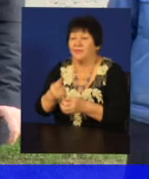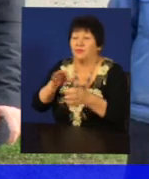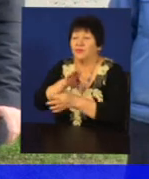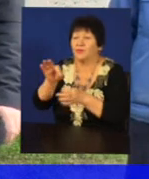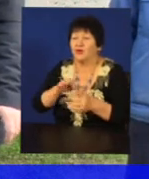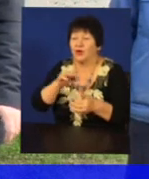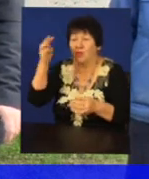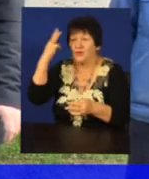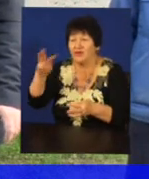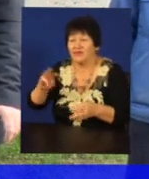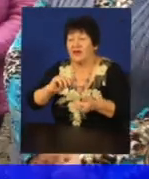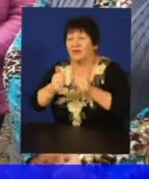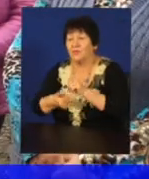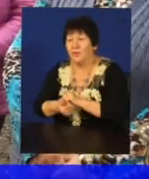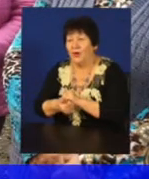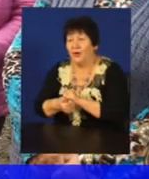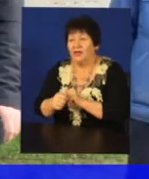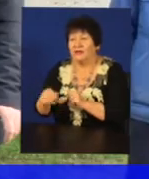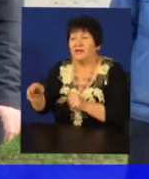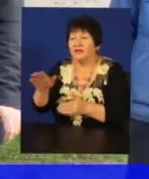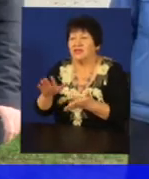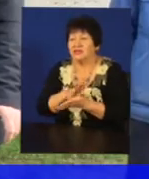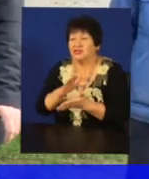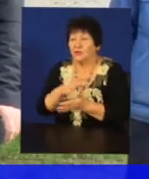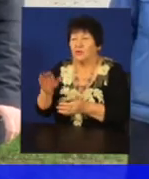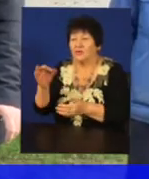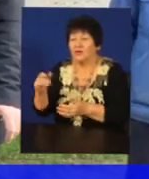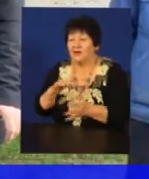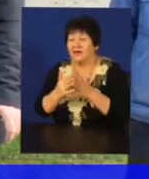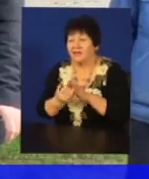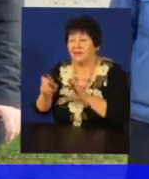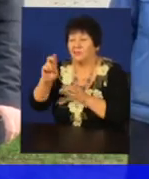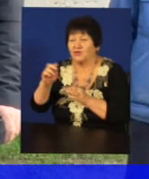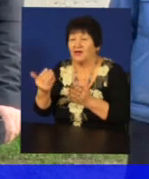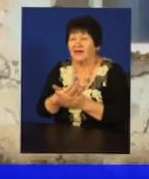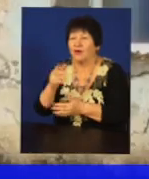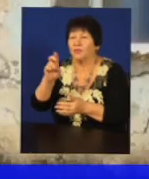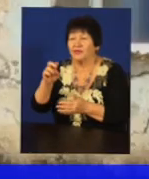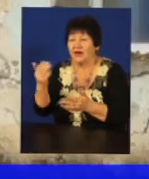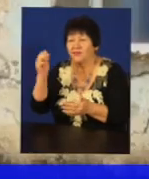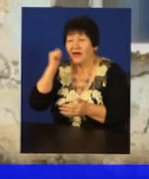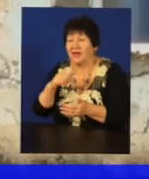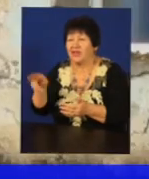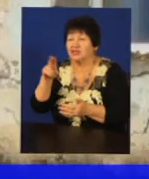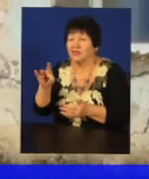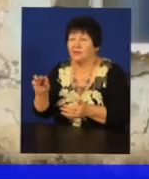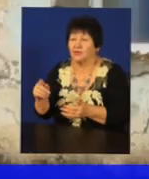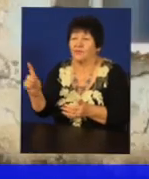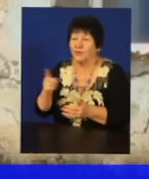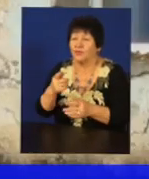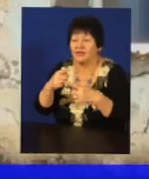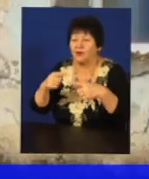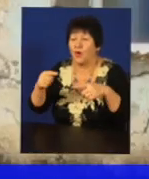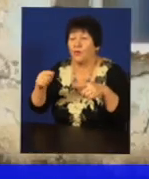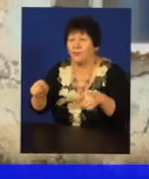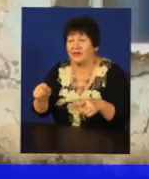proiectul Modernizarea managementului deșeurilor solide în orașul Cimișlia, satele Bogdanovca Nouă, Bogdanovca Veche și Dimitrovca. Unul din